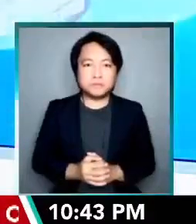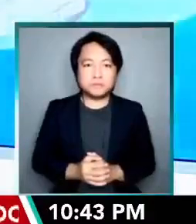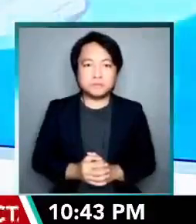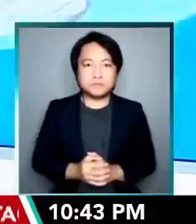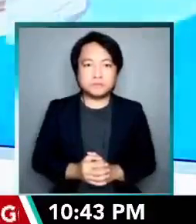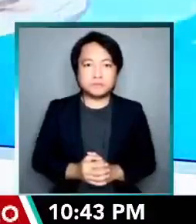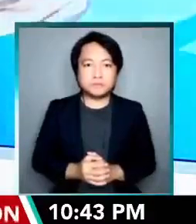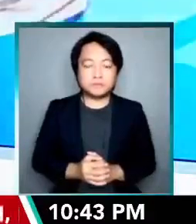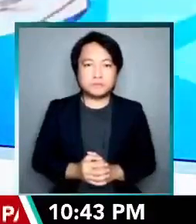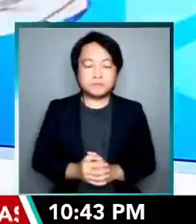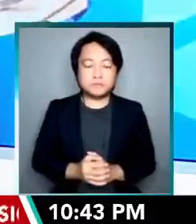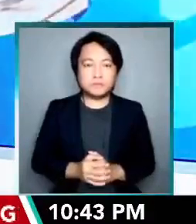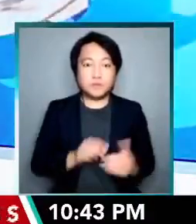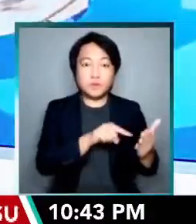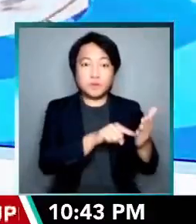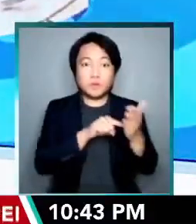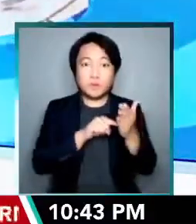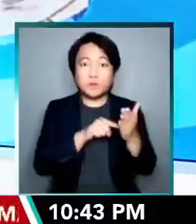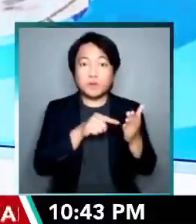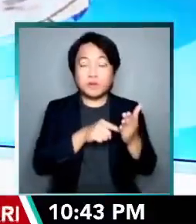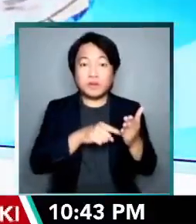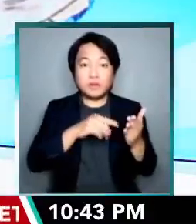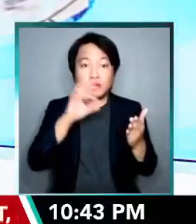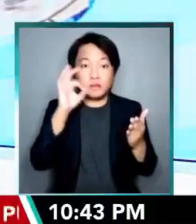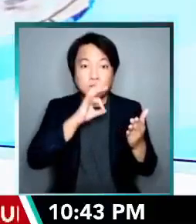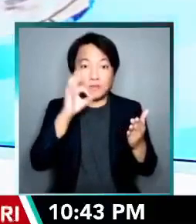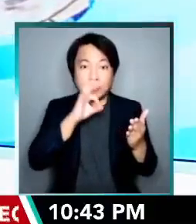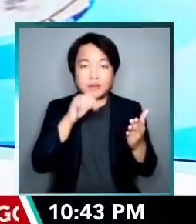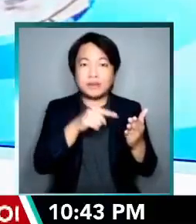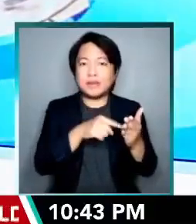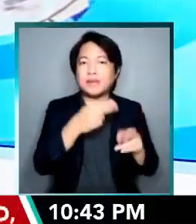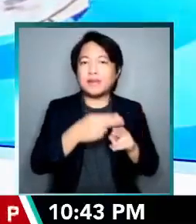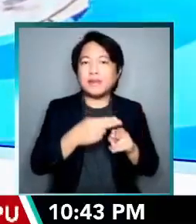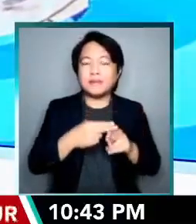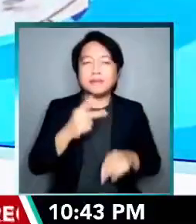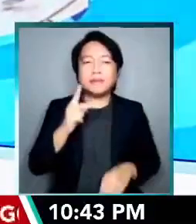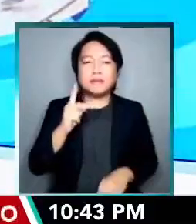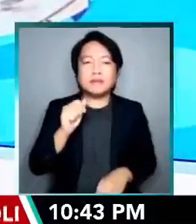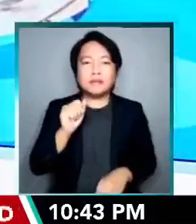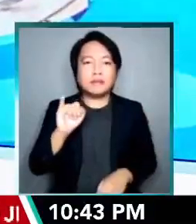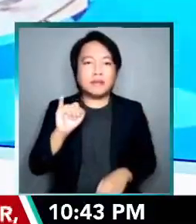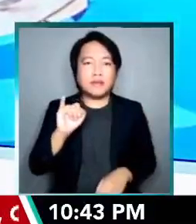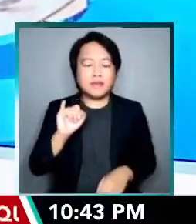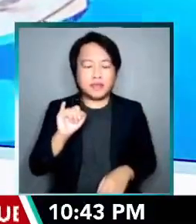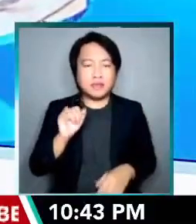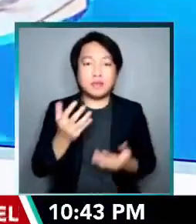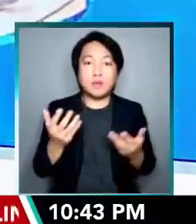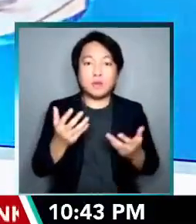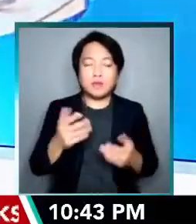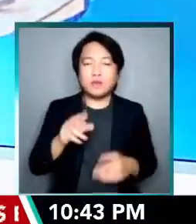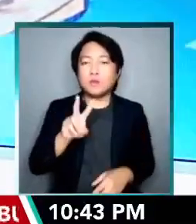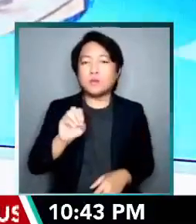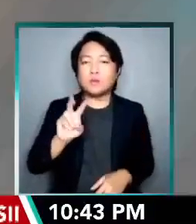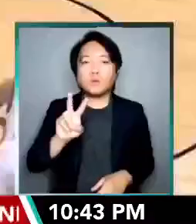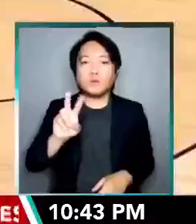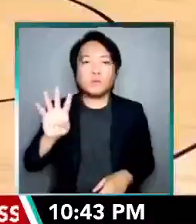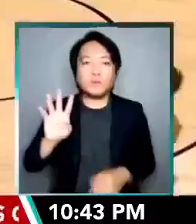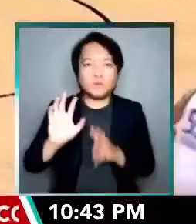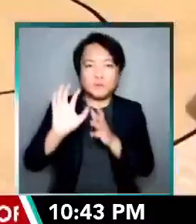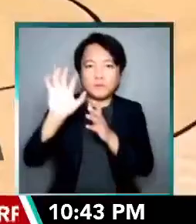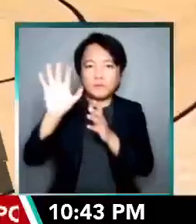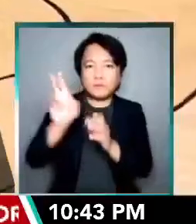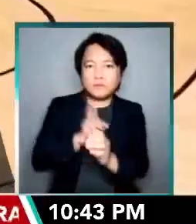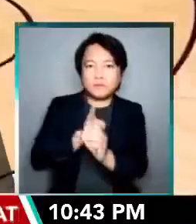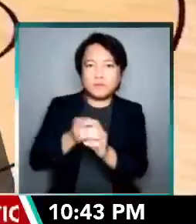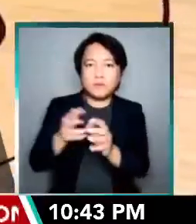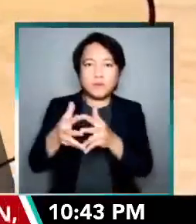Nagpakitang gilas ang Pinoy 7-footer na si Kai Soto sa NBA Summer League 2024. Naglaro siya para sa Orlando Magic kalaban ang